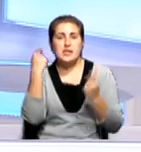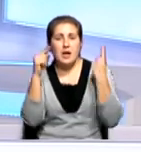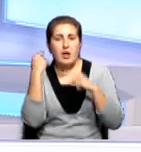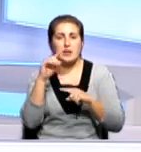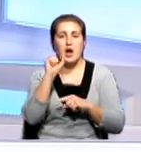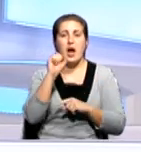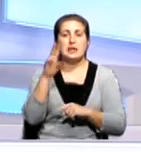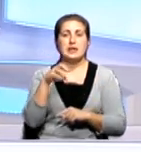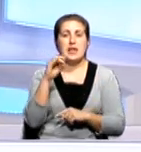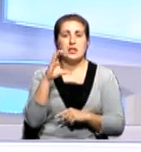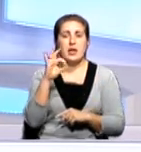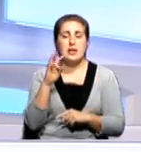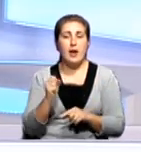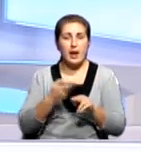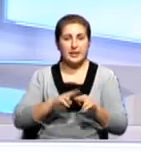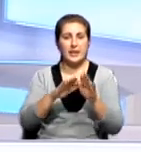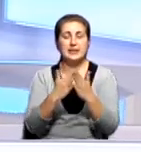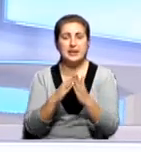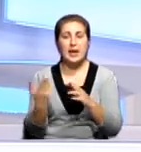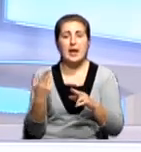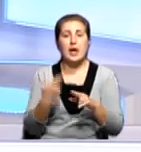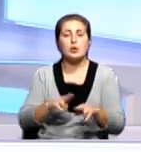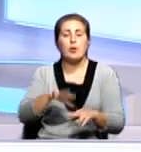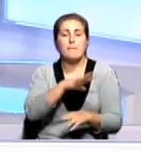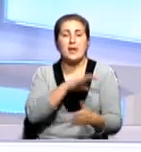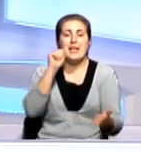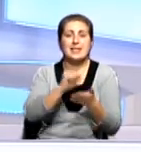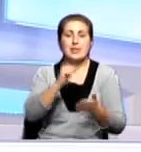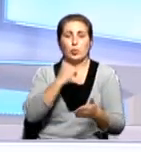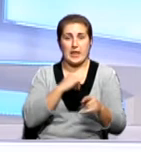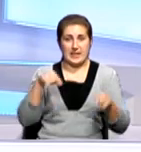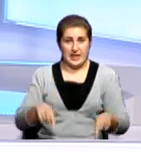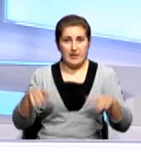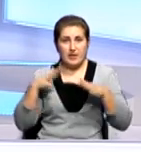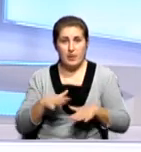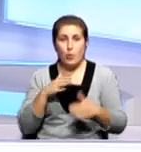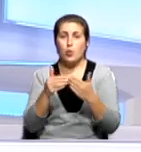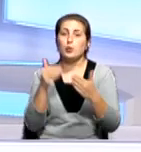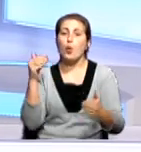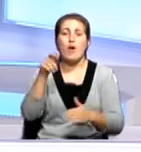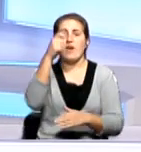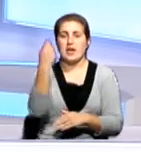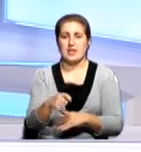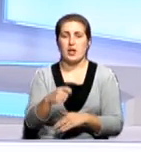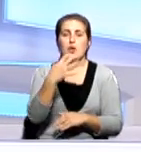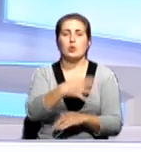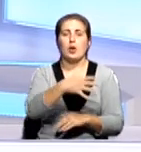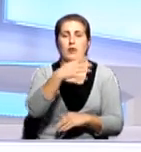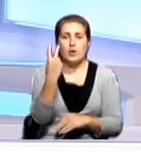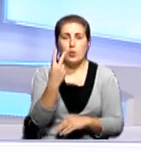Андерсена это книги которые были изданы у нас здесь в Крыму до войны 40-й